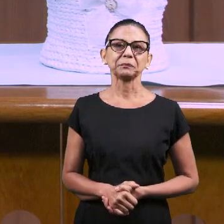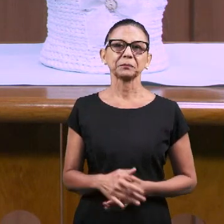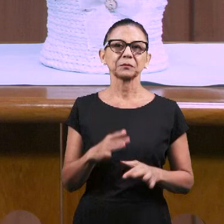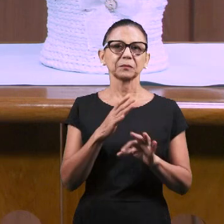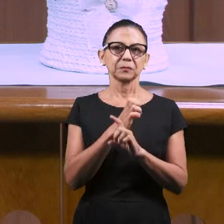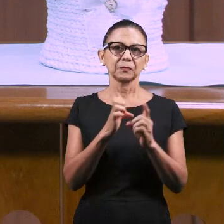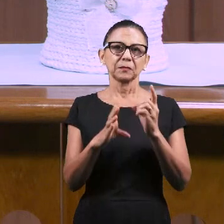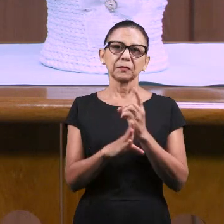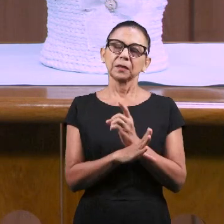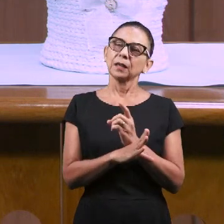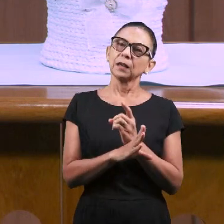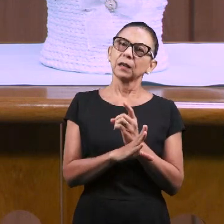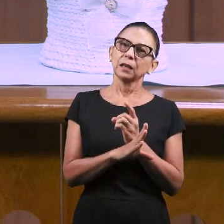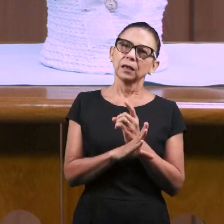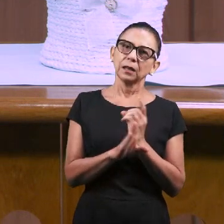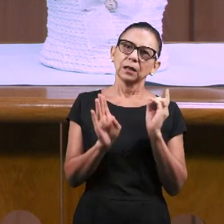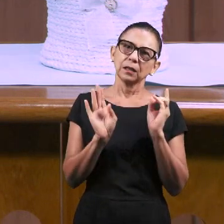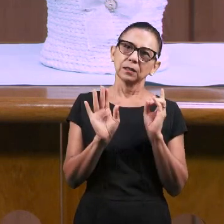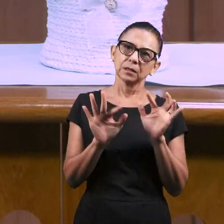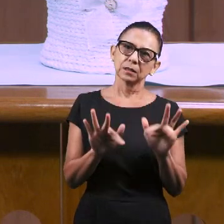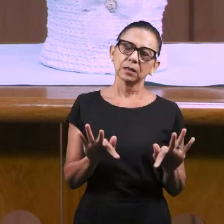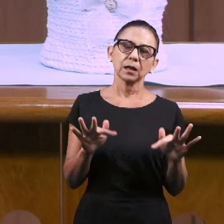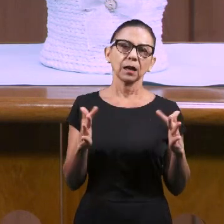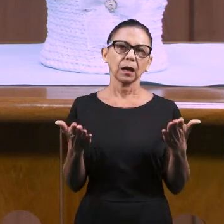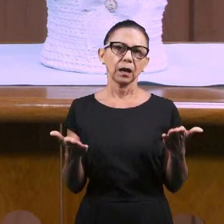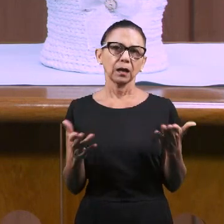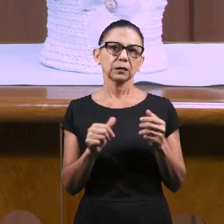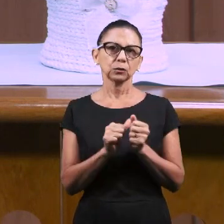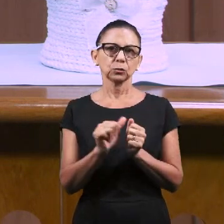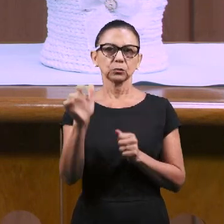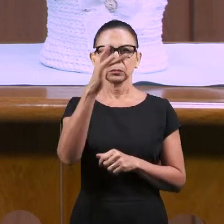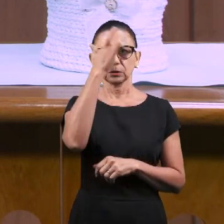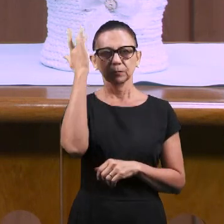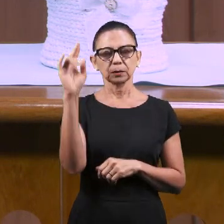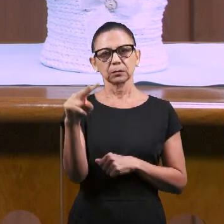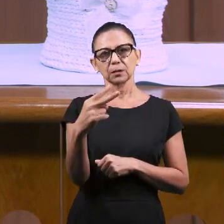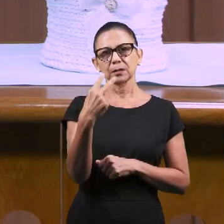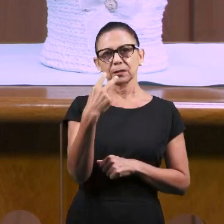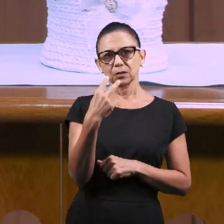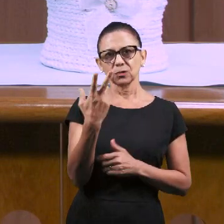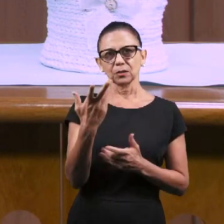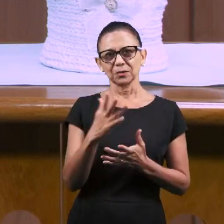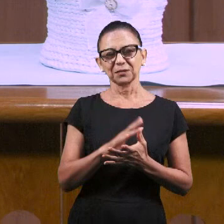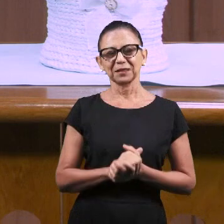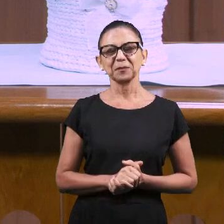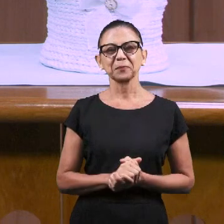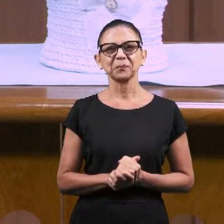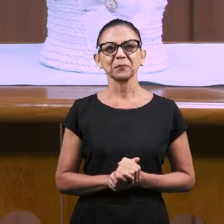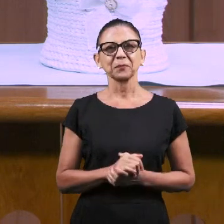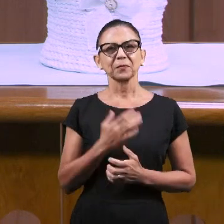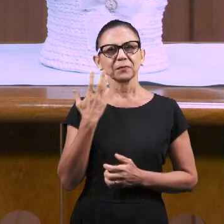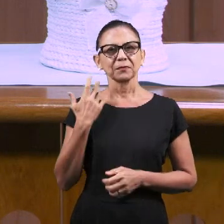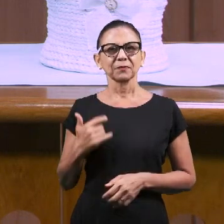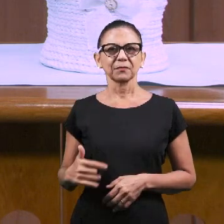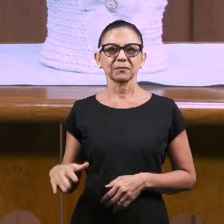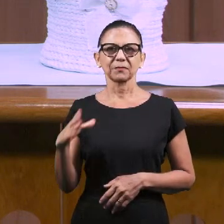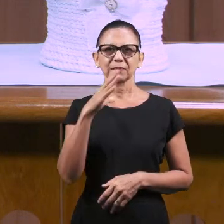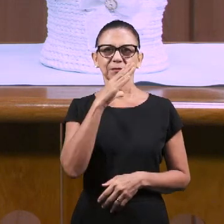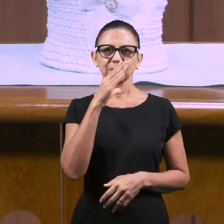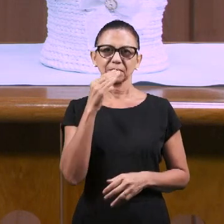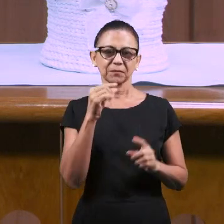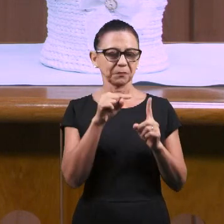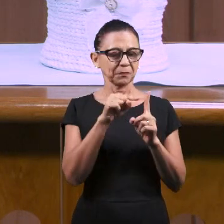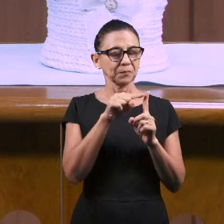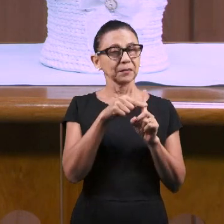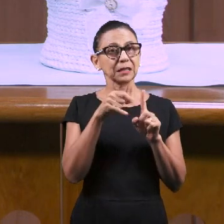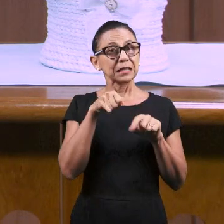dominicale avec tous ceux qui participent. Donc, les enfants intermédiaires et adolescents, les femmes enceintes,